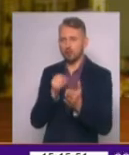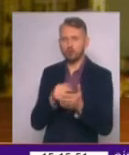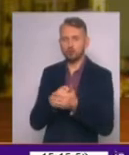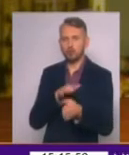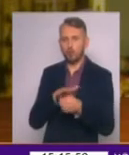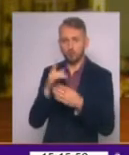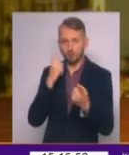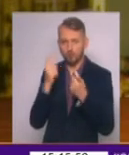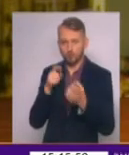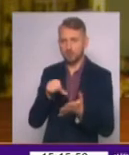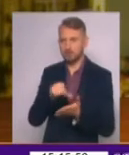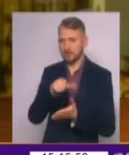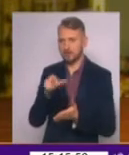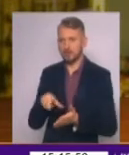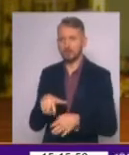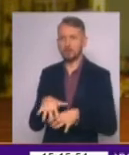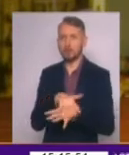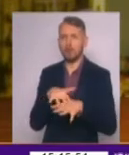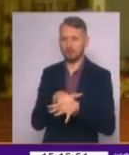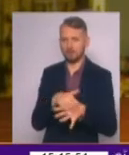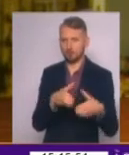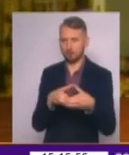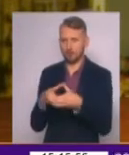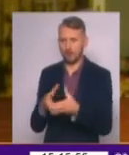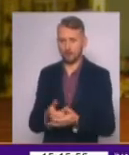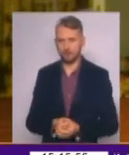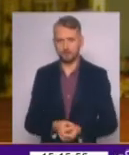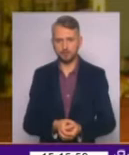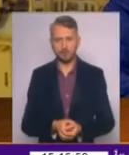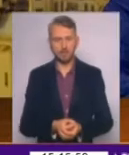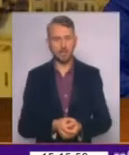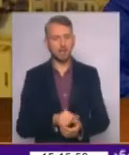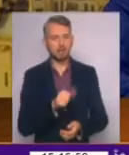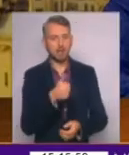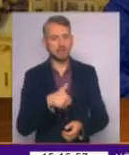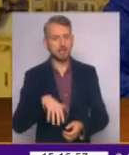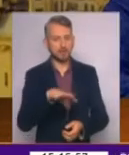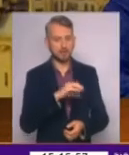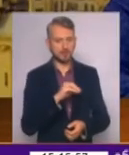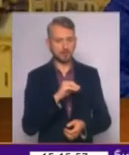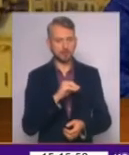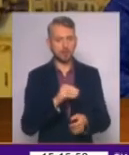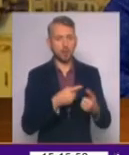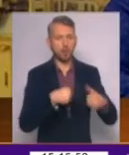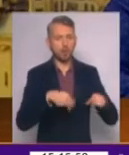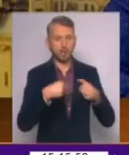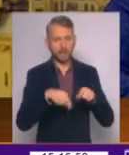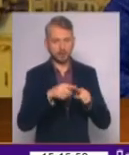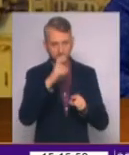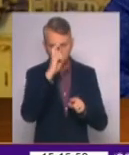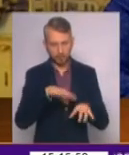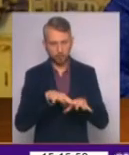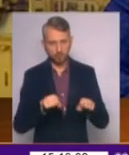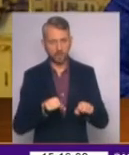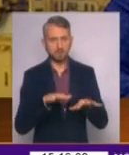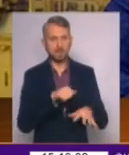інформації представників громадських формувань дійсно? Перш за все, органи державної влади і